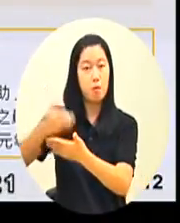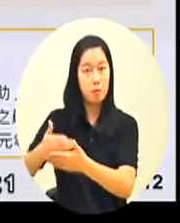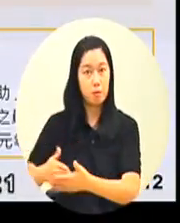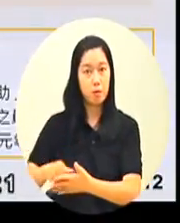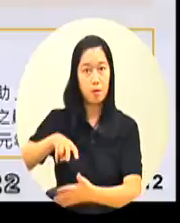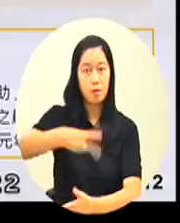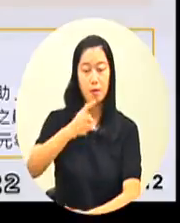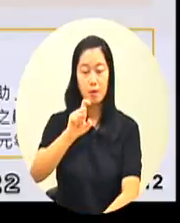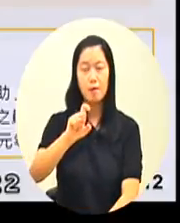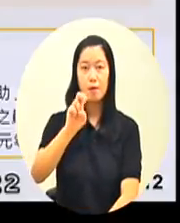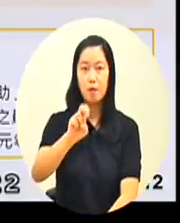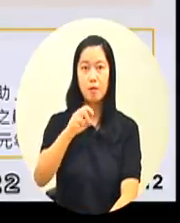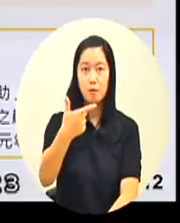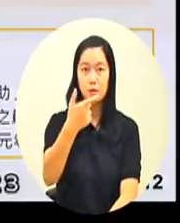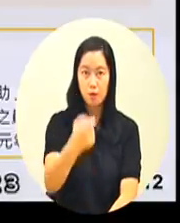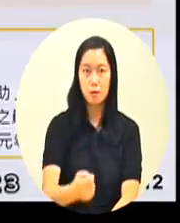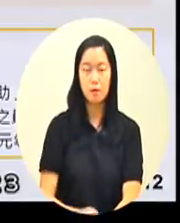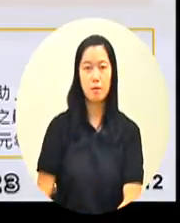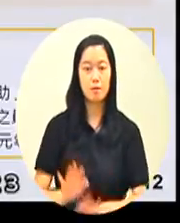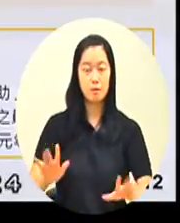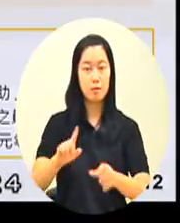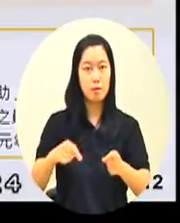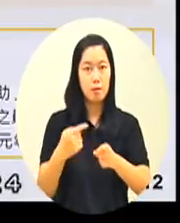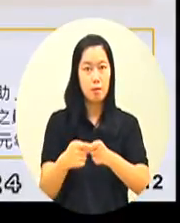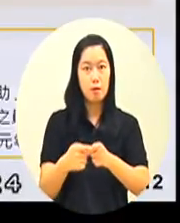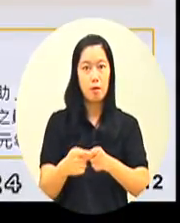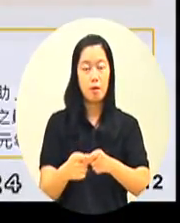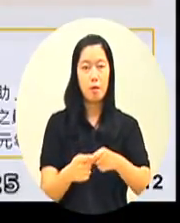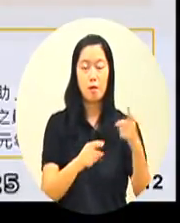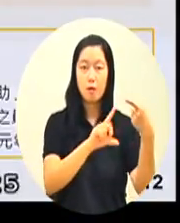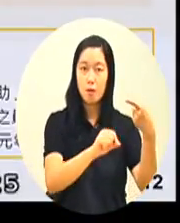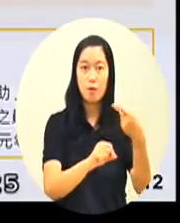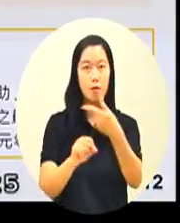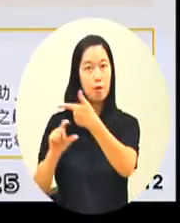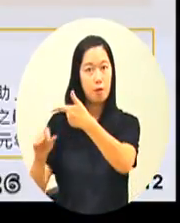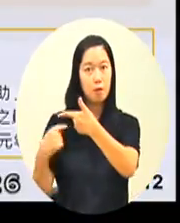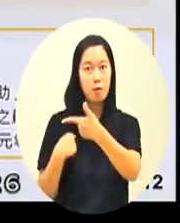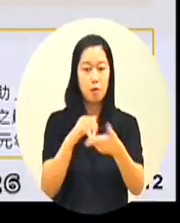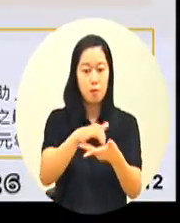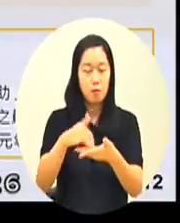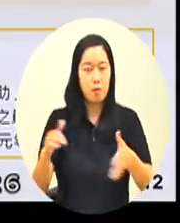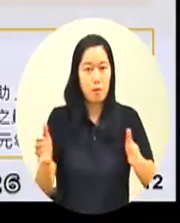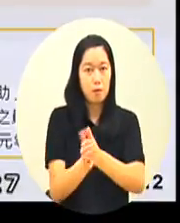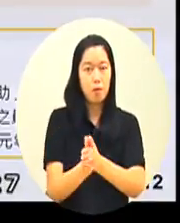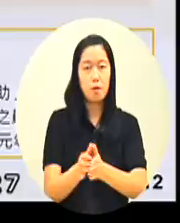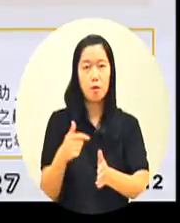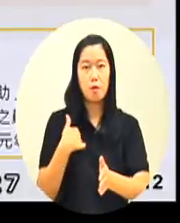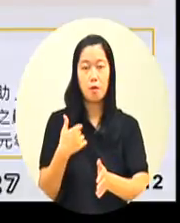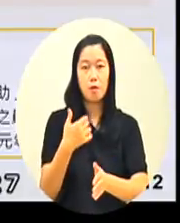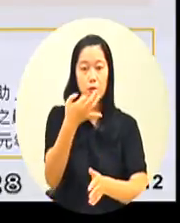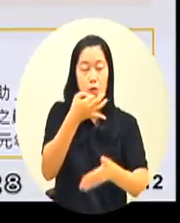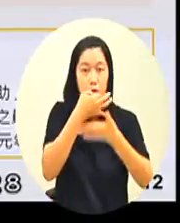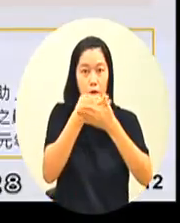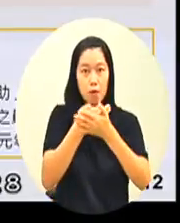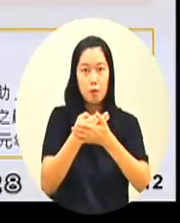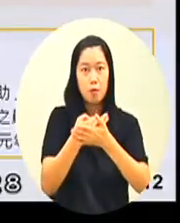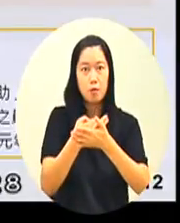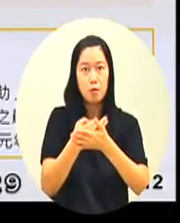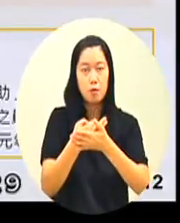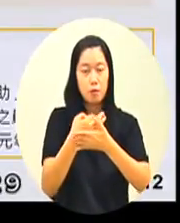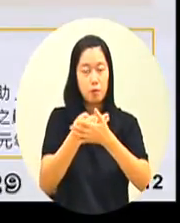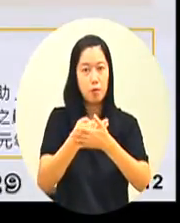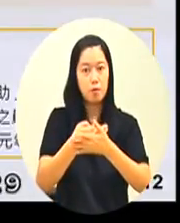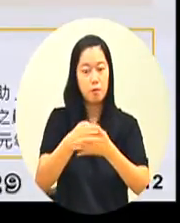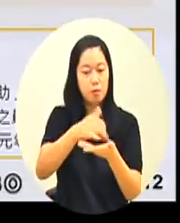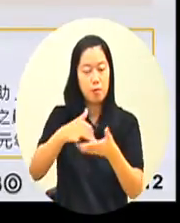226亿，将近226亿。那今年度上半年，我们已经做了统计，上半年度我们的开源节流量化的绩效一